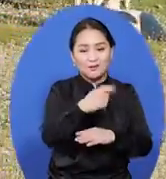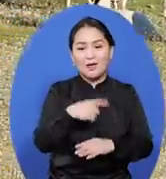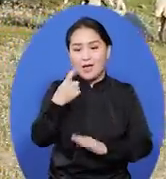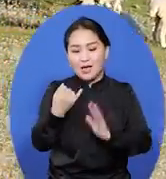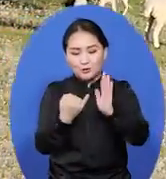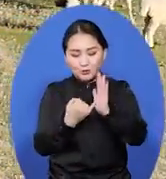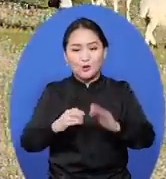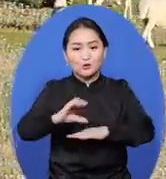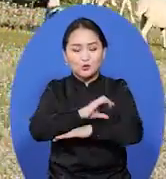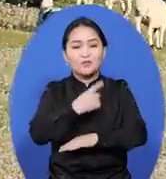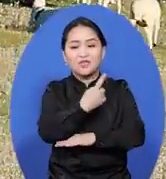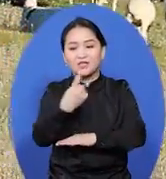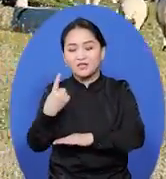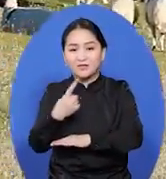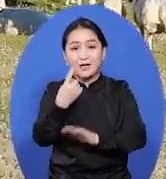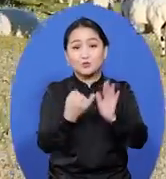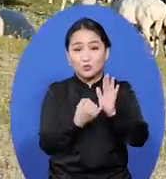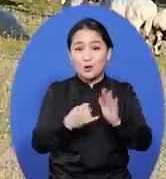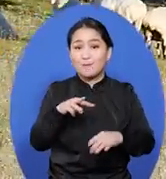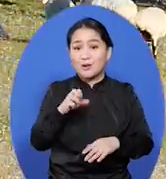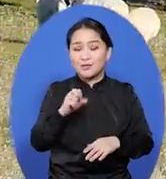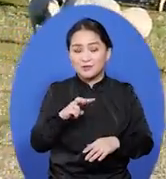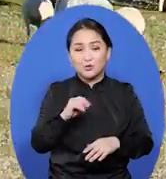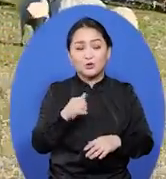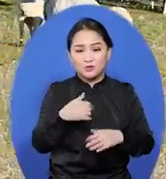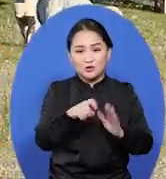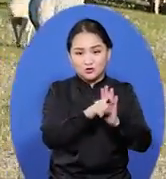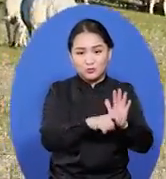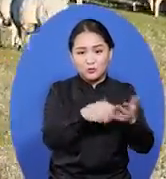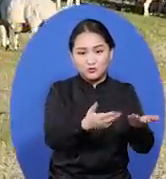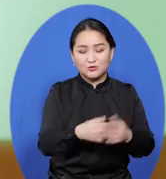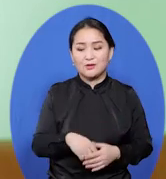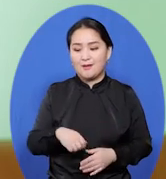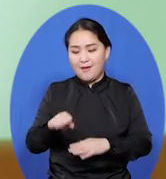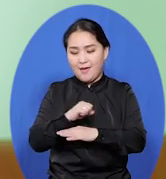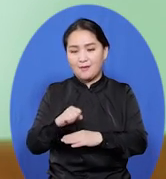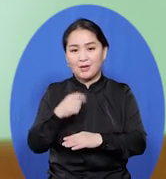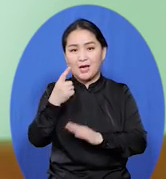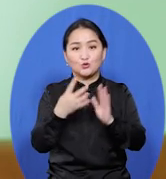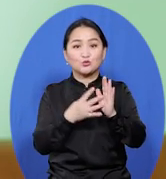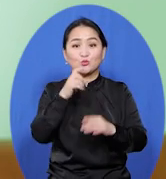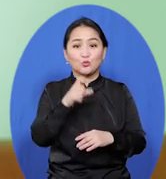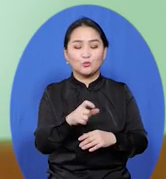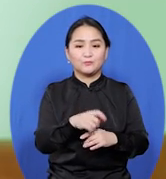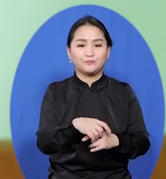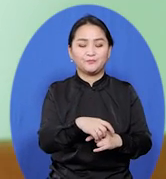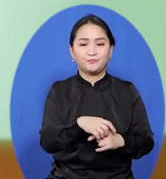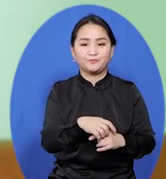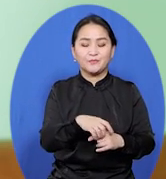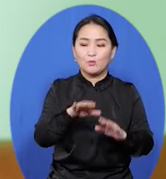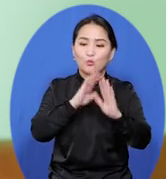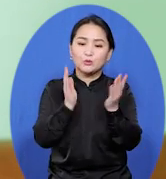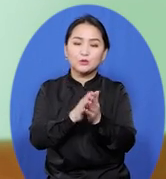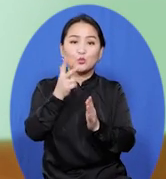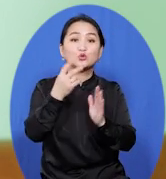тосгонд нэг малжуулах өгсөн. Аа, дээрэс нөгөө аймгийн малжуулах гэдэг манайхаа өөрснөө хэрэгжүүлсэн учраас аймгийн малжуулахаас 19 айлыг уруулад энэ жилийн хувьд